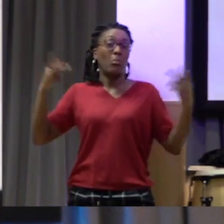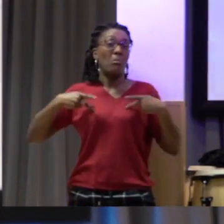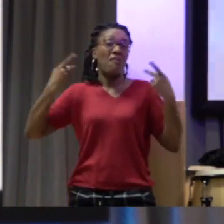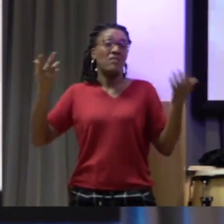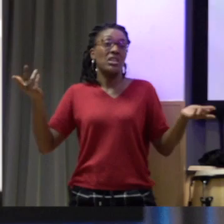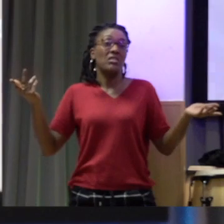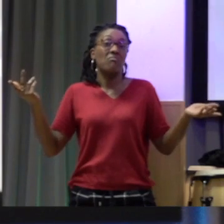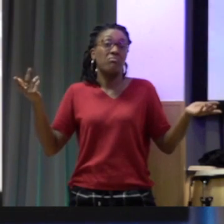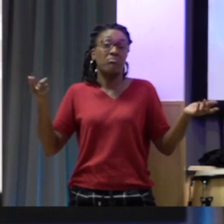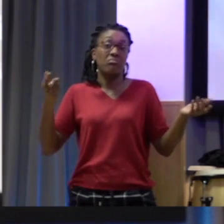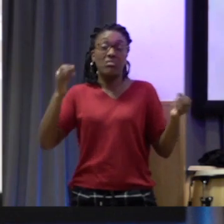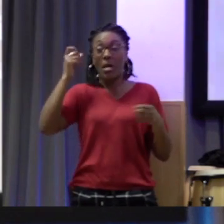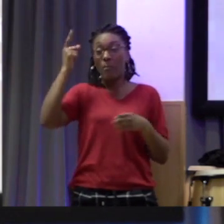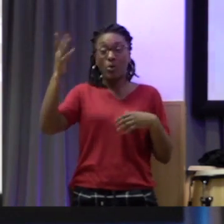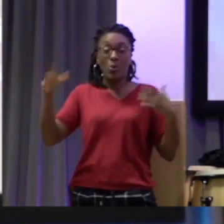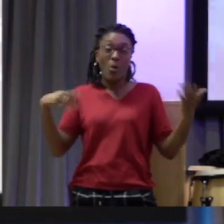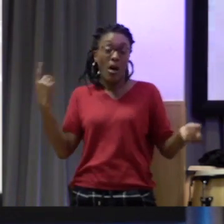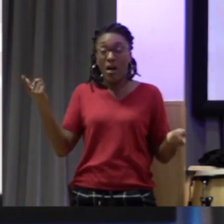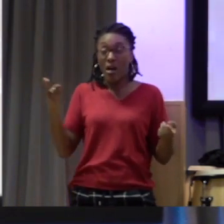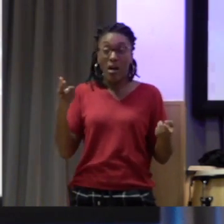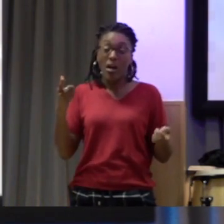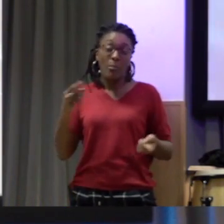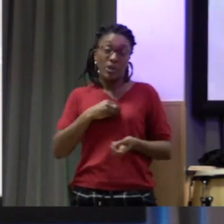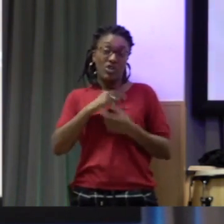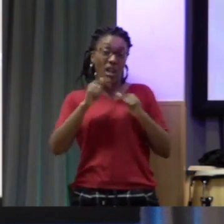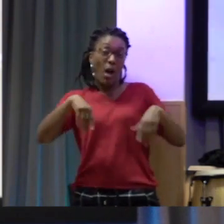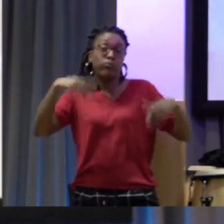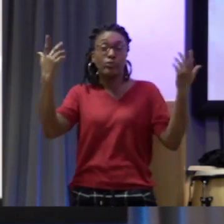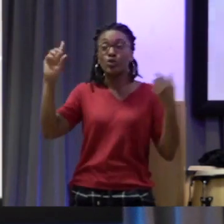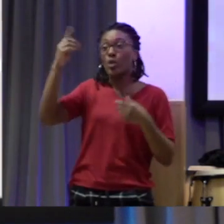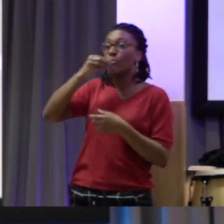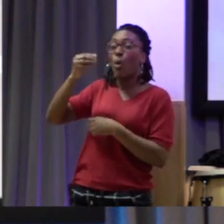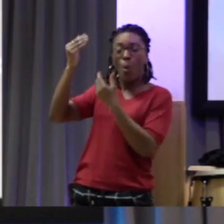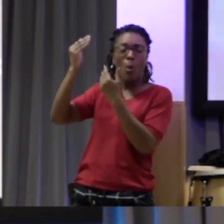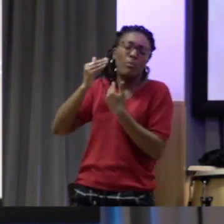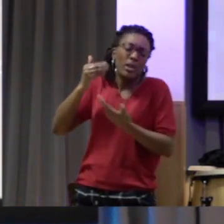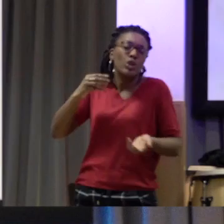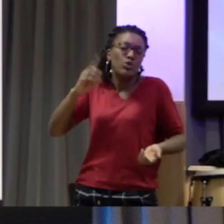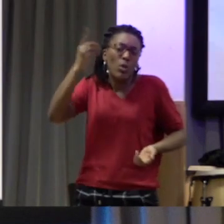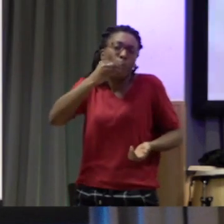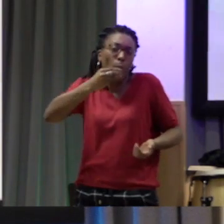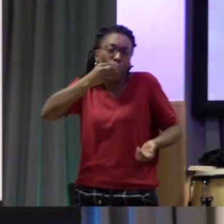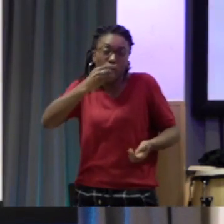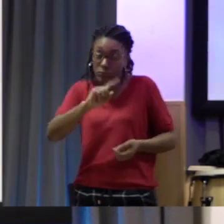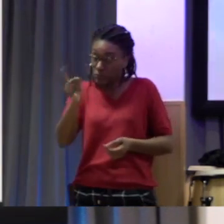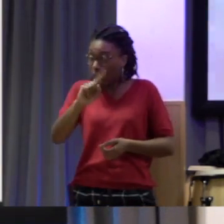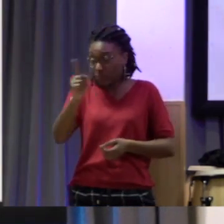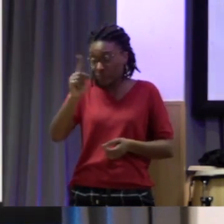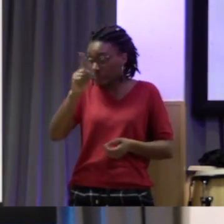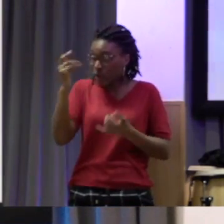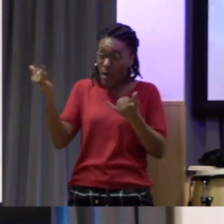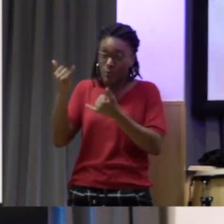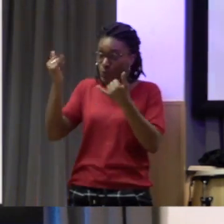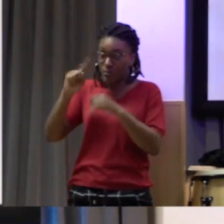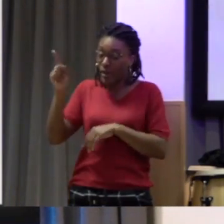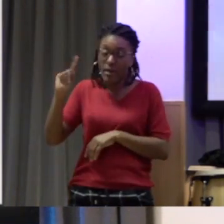vivre dans le péché en disant le Seigneur est bon. Non, il nous a sauvés pour que